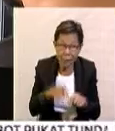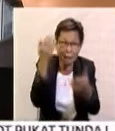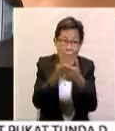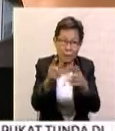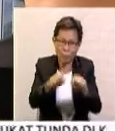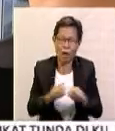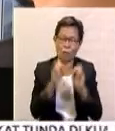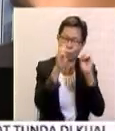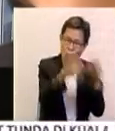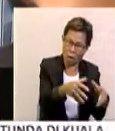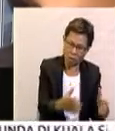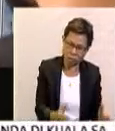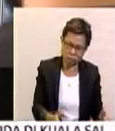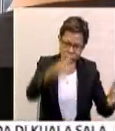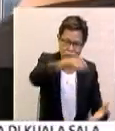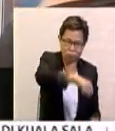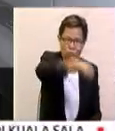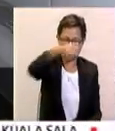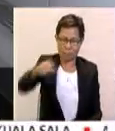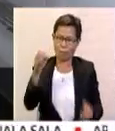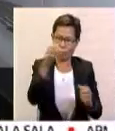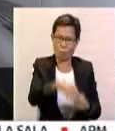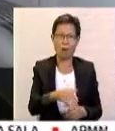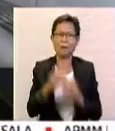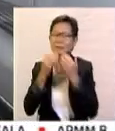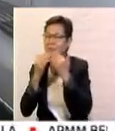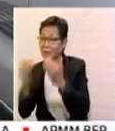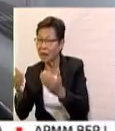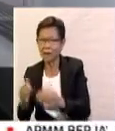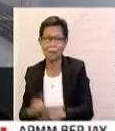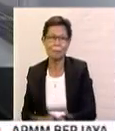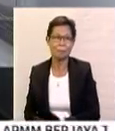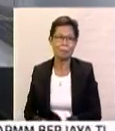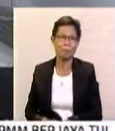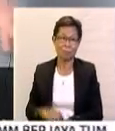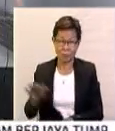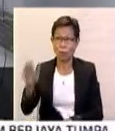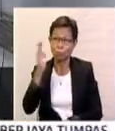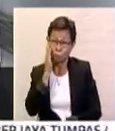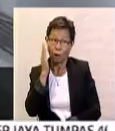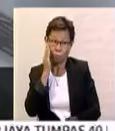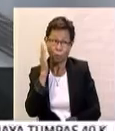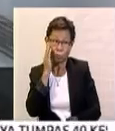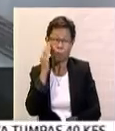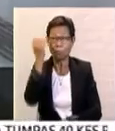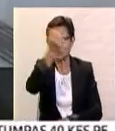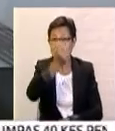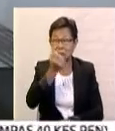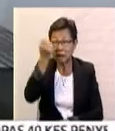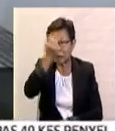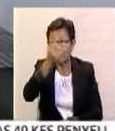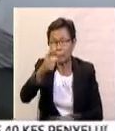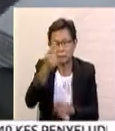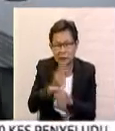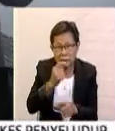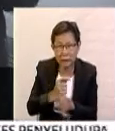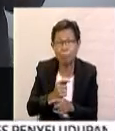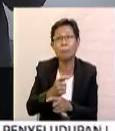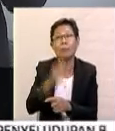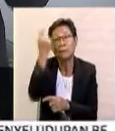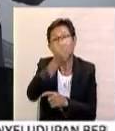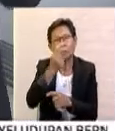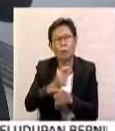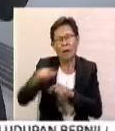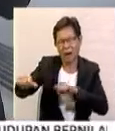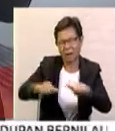abang buang dalam tong sampah. Terima kasih. Tahukah anda, sedarkah anda sikap sebegini harus wajar dikekang kerana